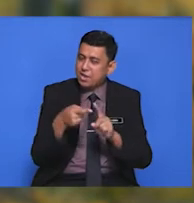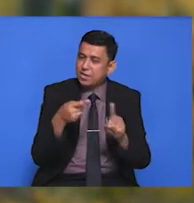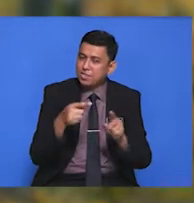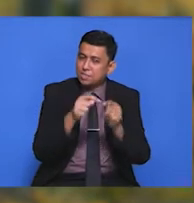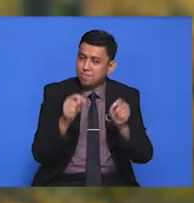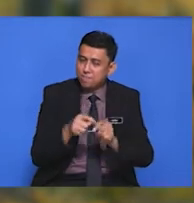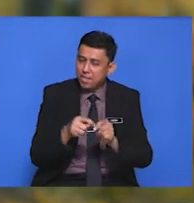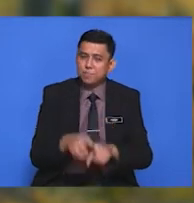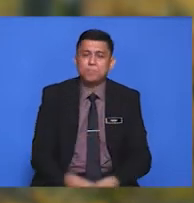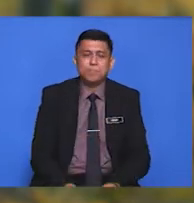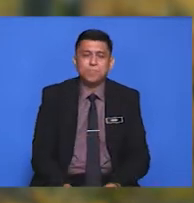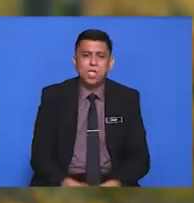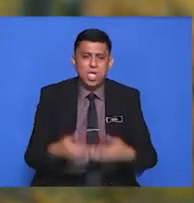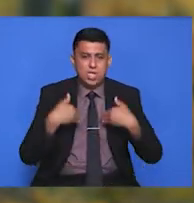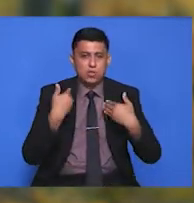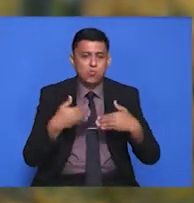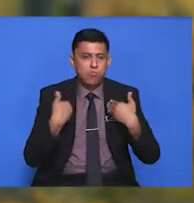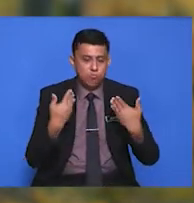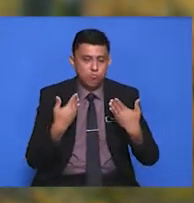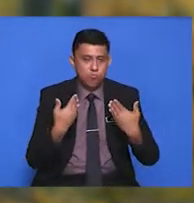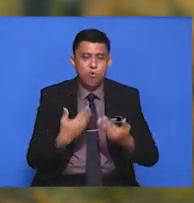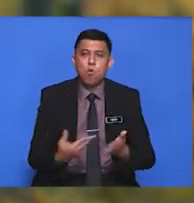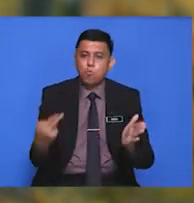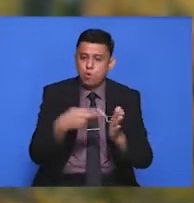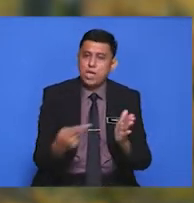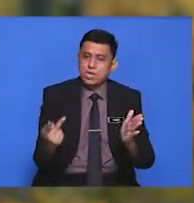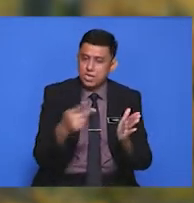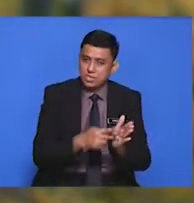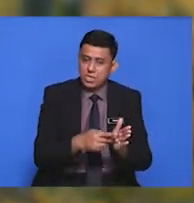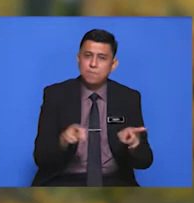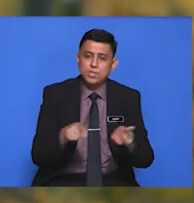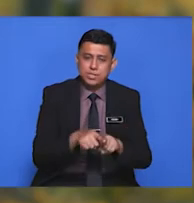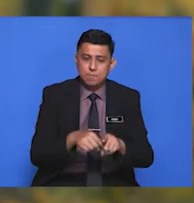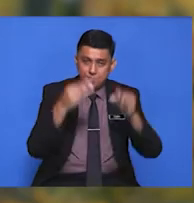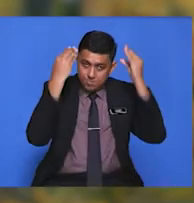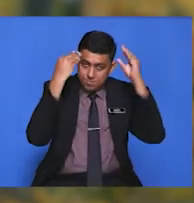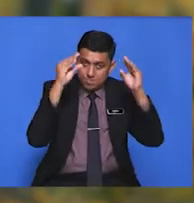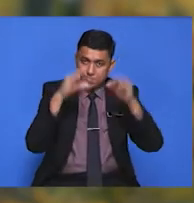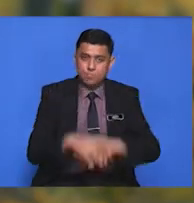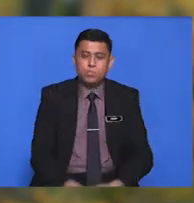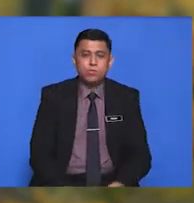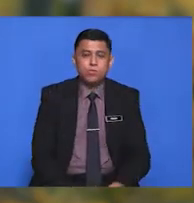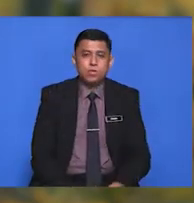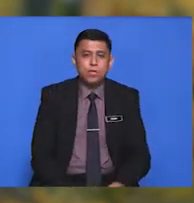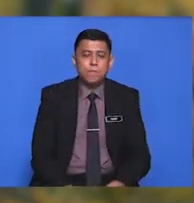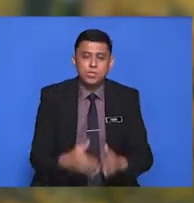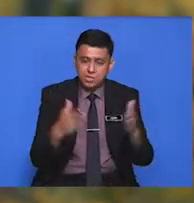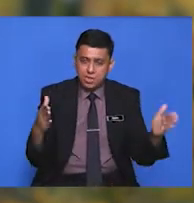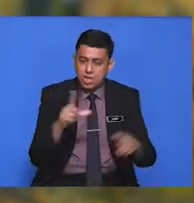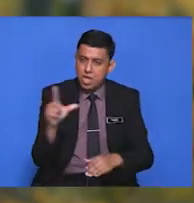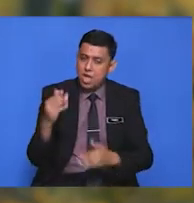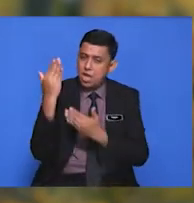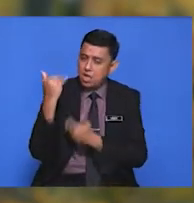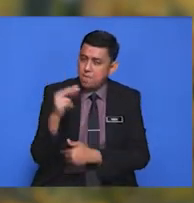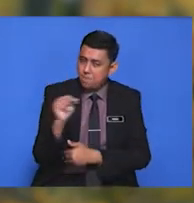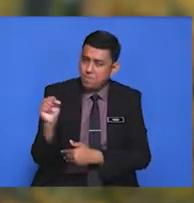harap murid-murid seronok mengulang kaji bersama cikgu pada hari ini. Besarlah harapan cikgu agar